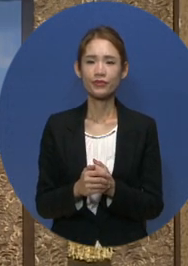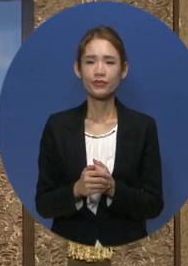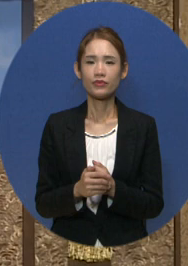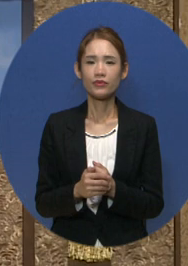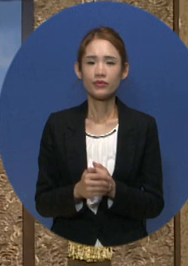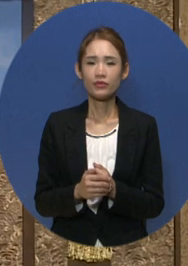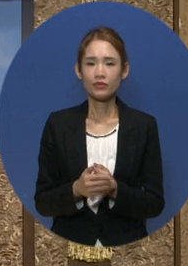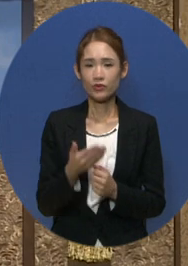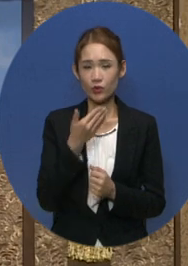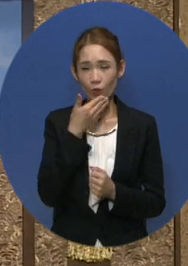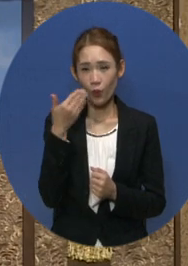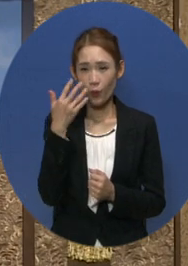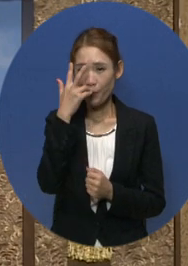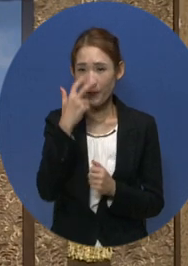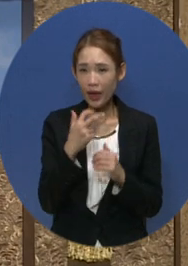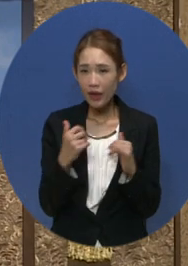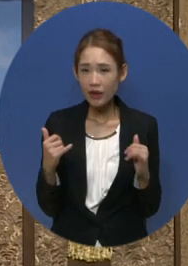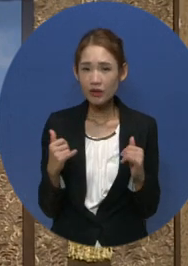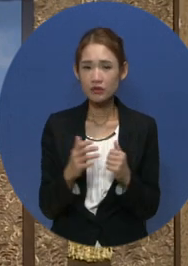이 농맹인은